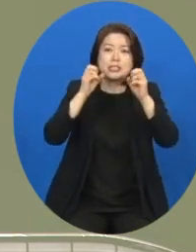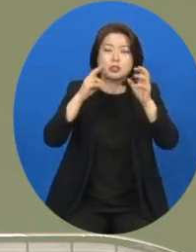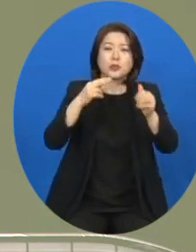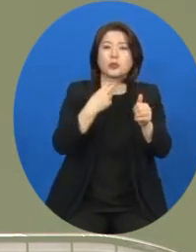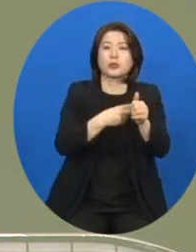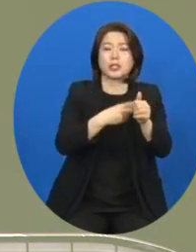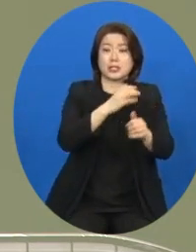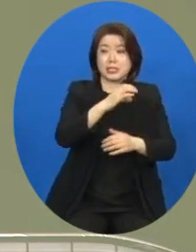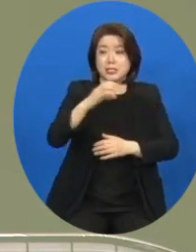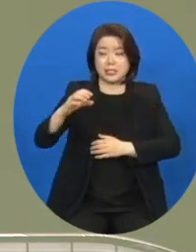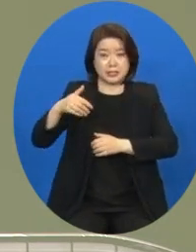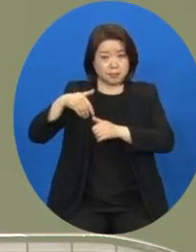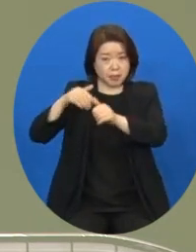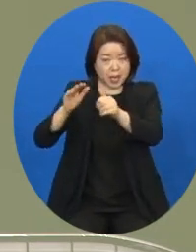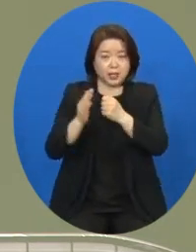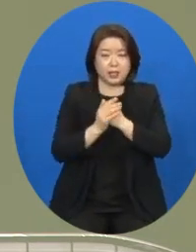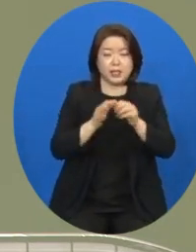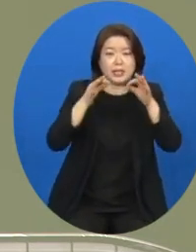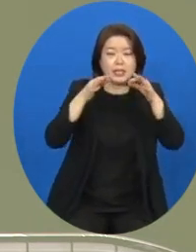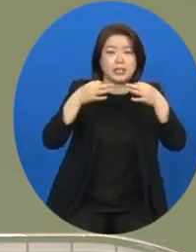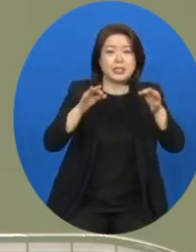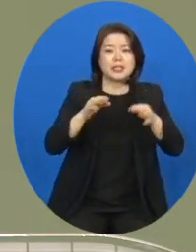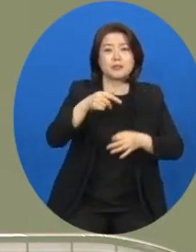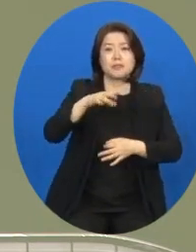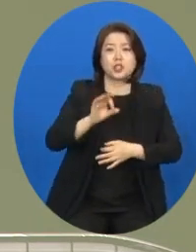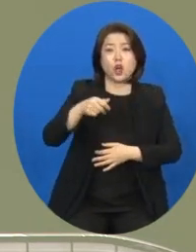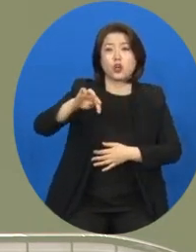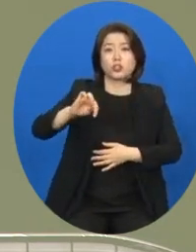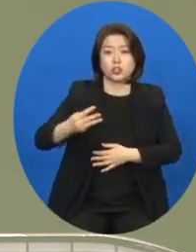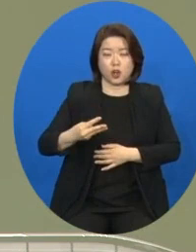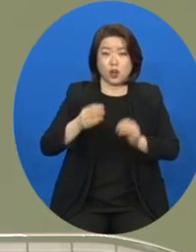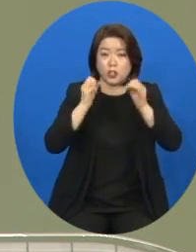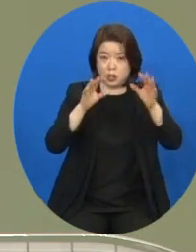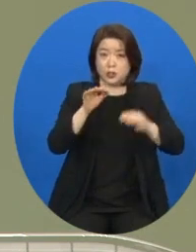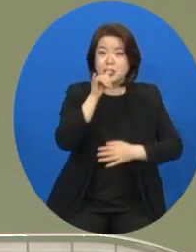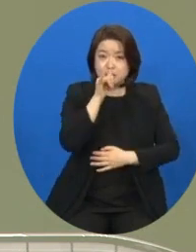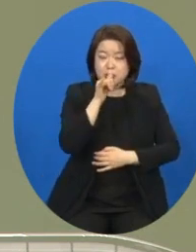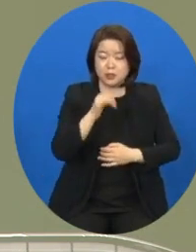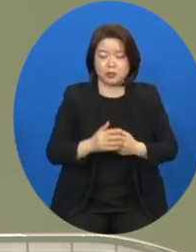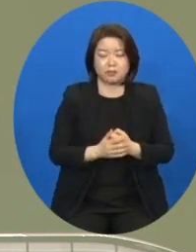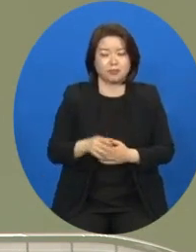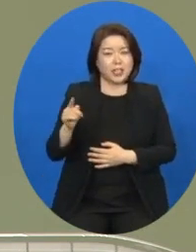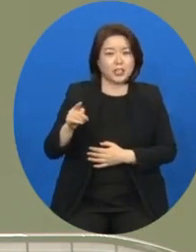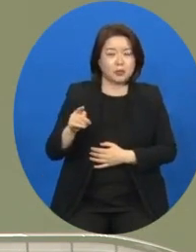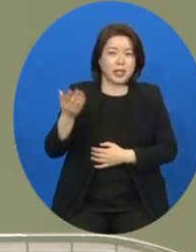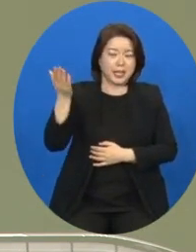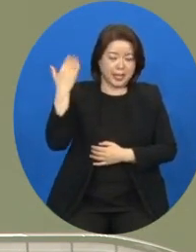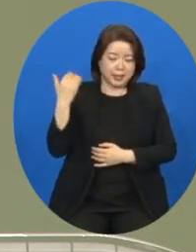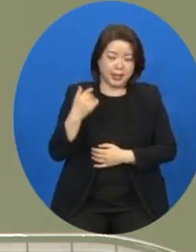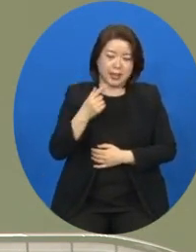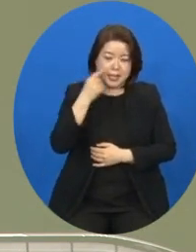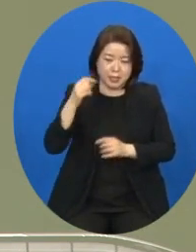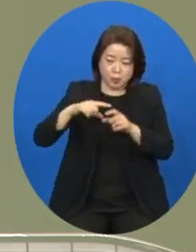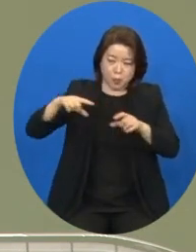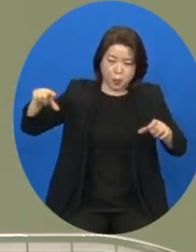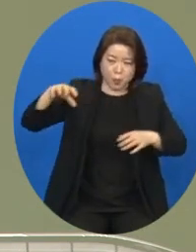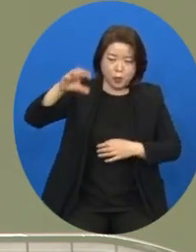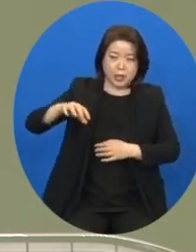파송받은 김성철 선교사님이라고 계신데 그 선교사님이 일본에 가서 사역을 하시다가